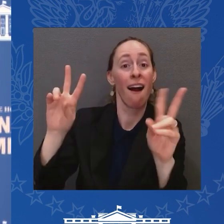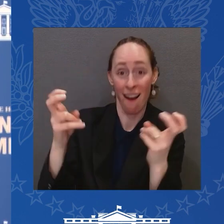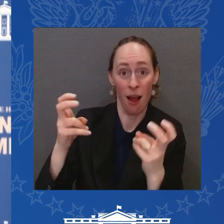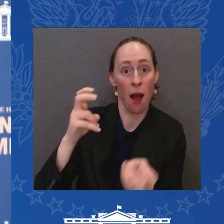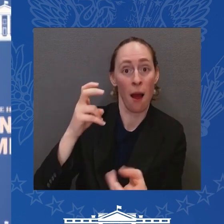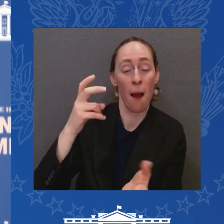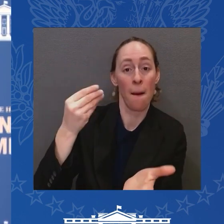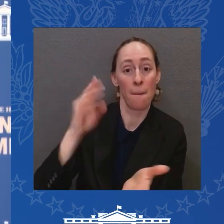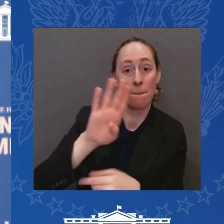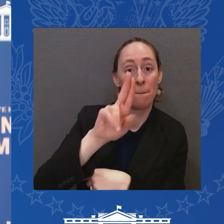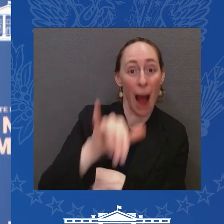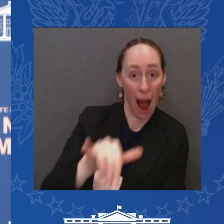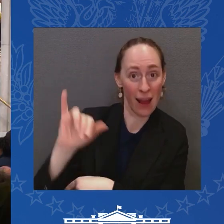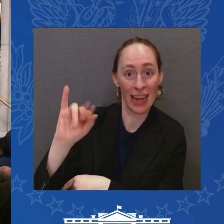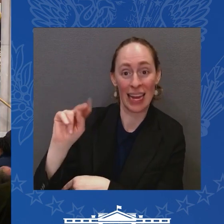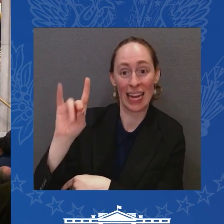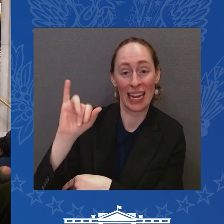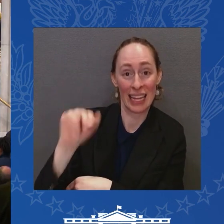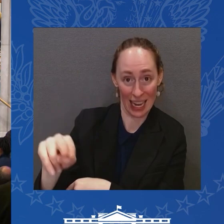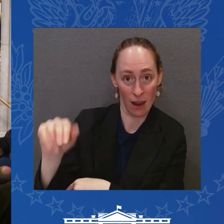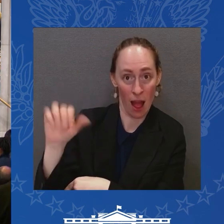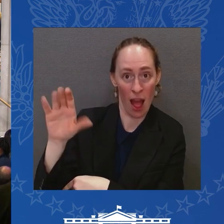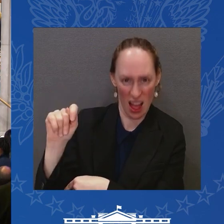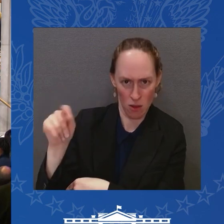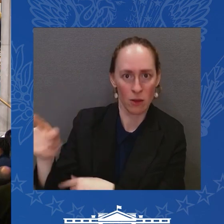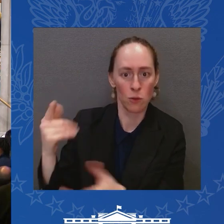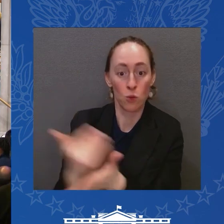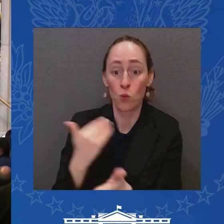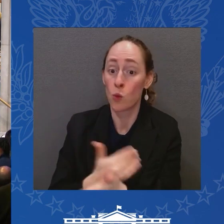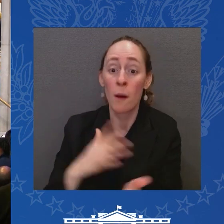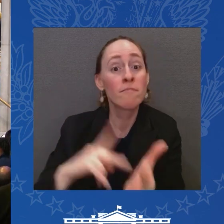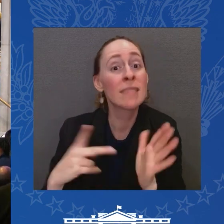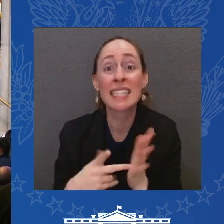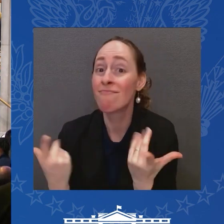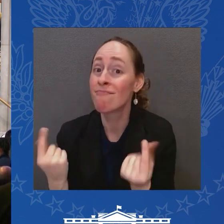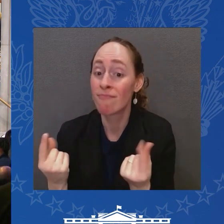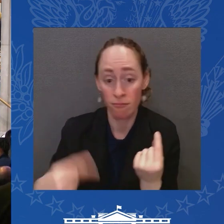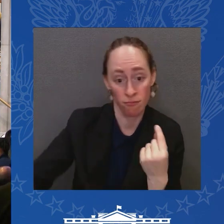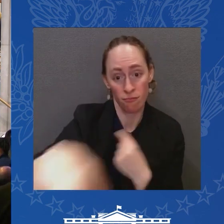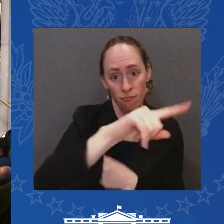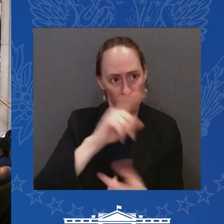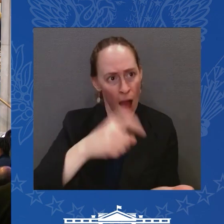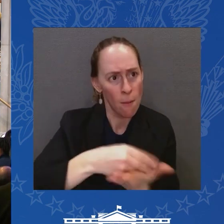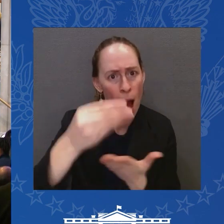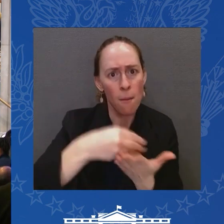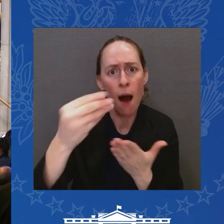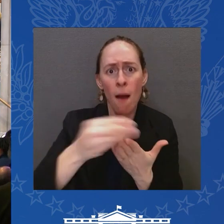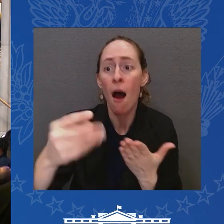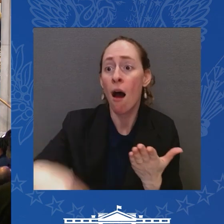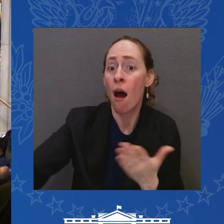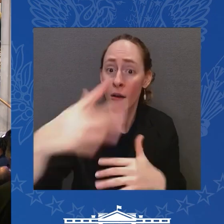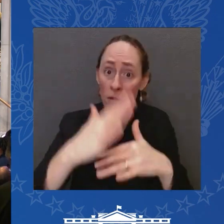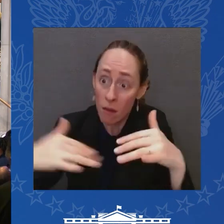ԱՄՆ նախագահի ընտրությունը տեղի կունենա 2024 թվականի նոյեմբերին։ Սպիտակ տան ղեկավարի պաշտոնում վերընտրվելու ցանկությունը Սյան մասին